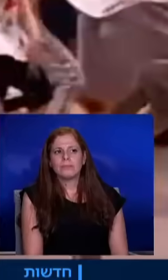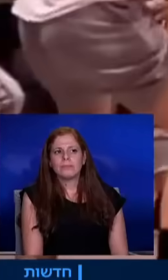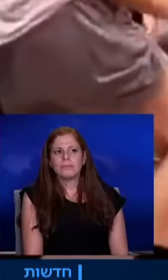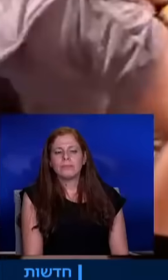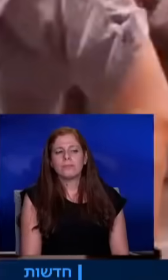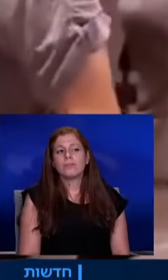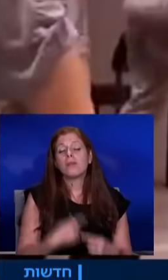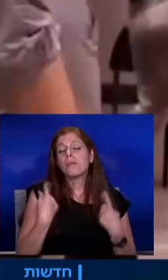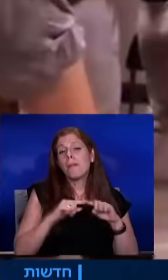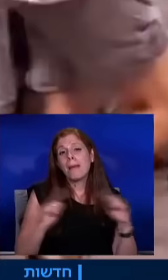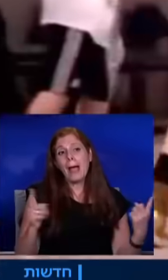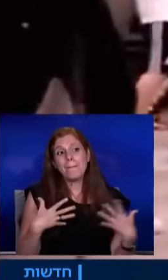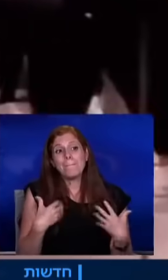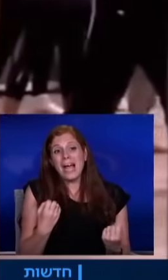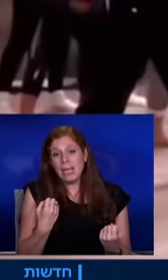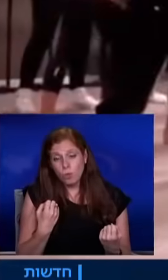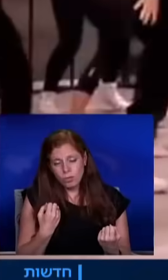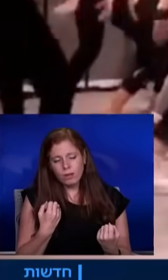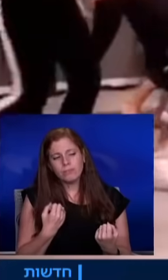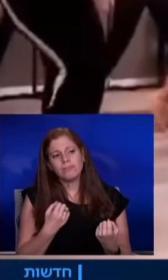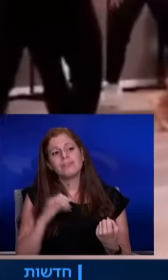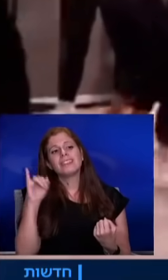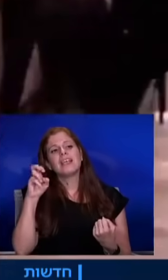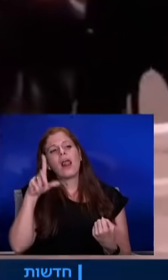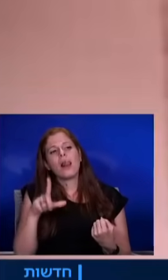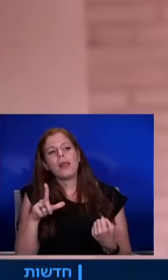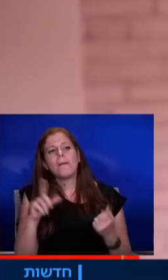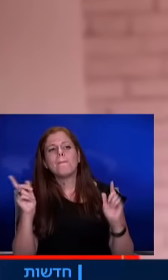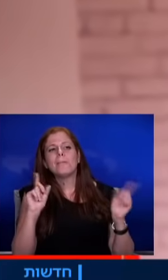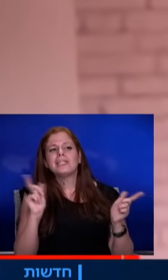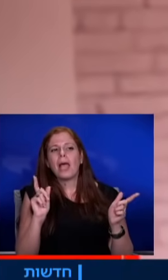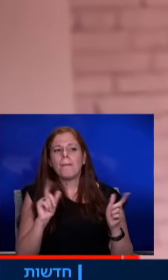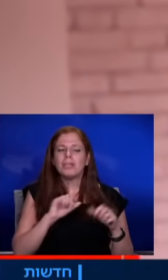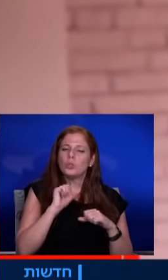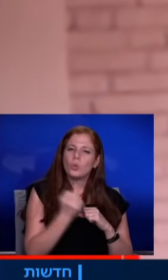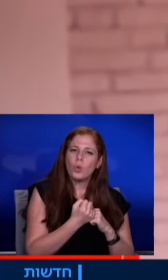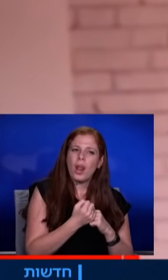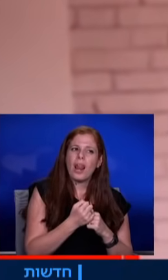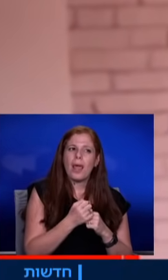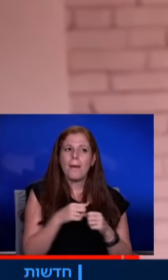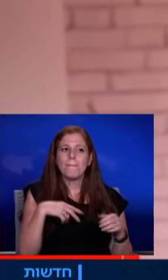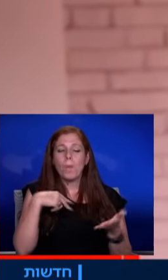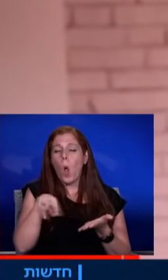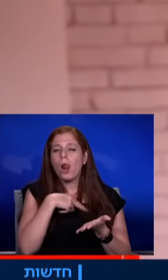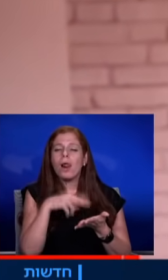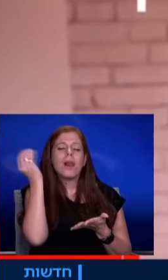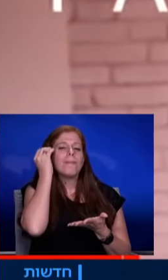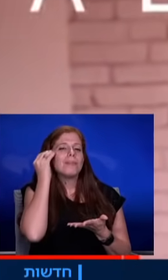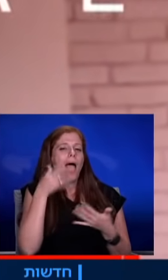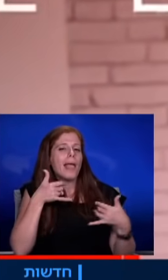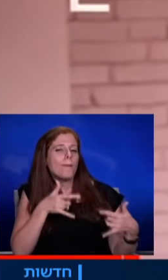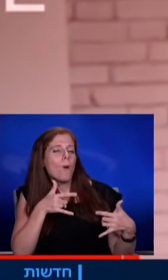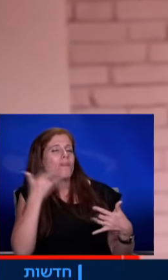בימים אחרים בריאים יותר, יעל בילתה בעיקר בסטודיו למחול, לימדה היפ-הופ וחלמה לקטוף את